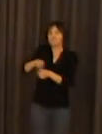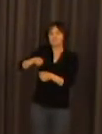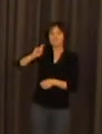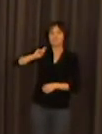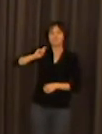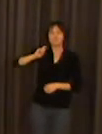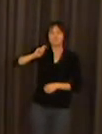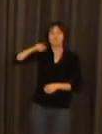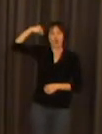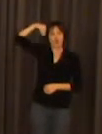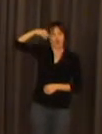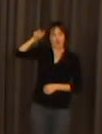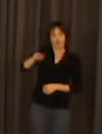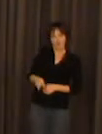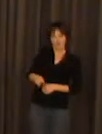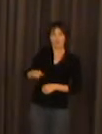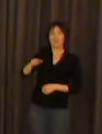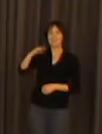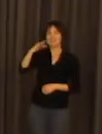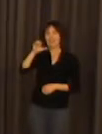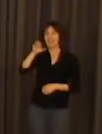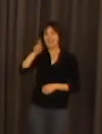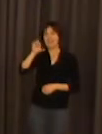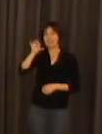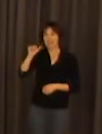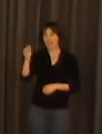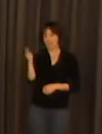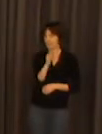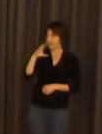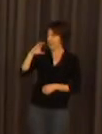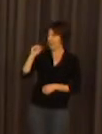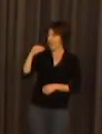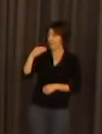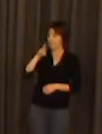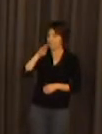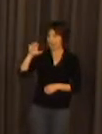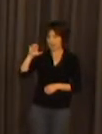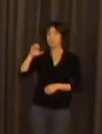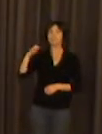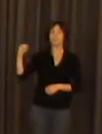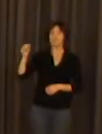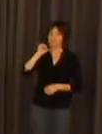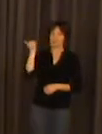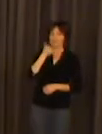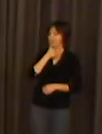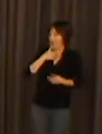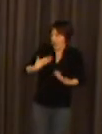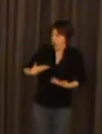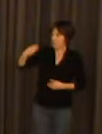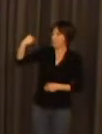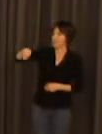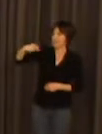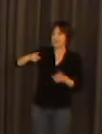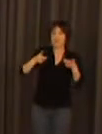Teresa Cabré. La professora Teresa Cabré, doctora Teresa Cabré, en aquest moment és la presidenta de la